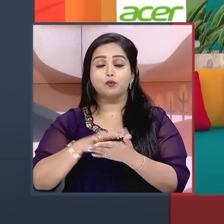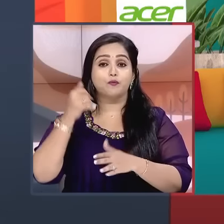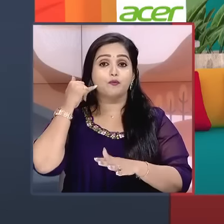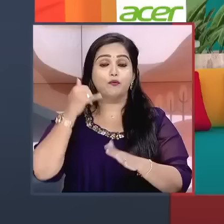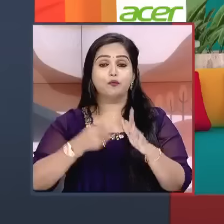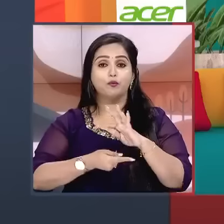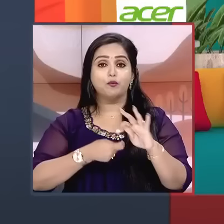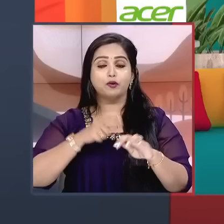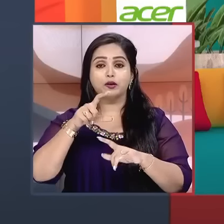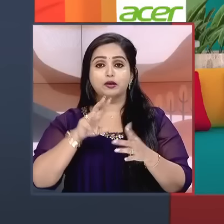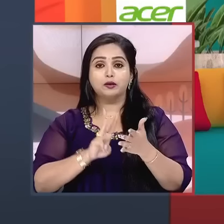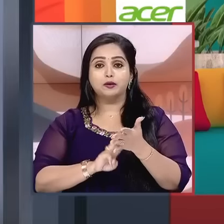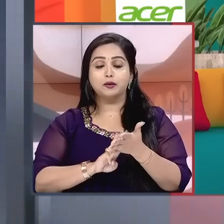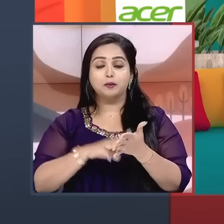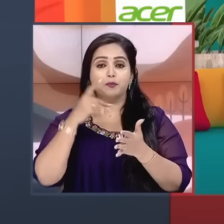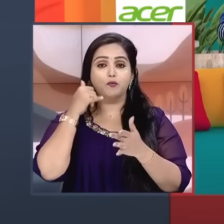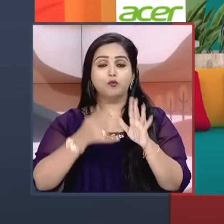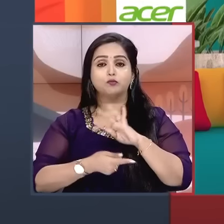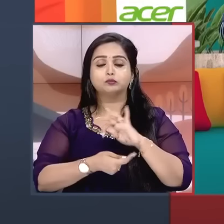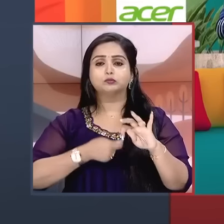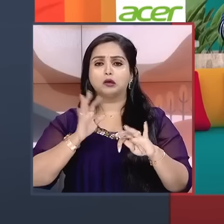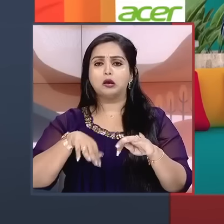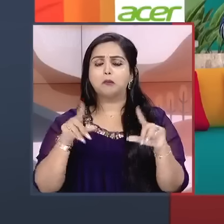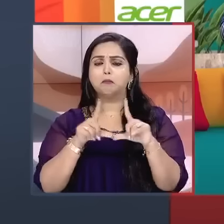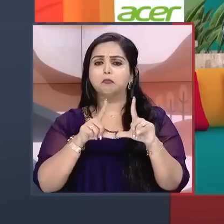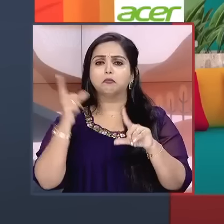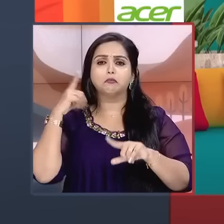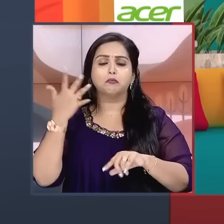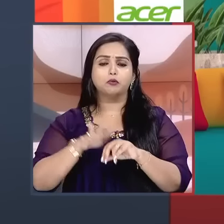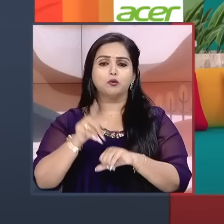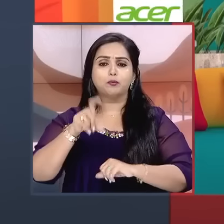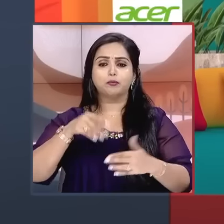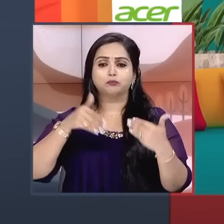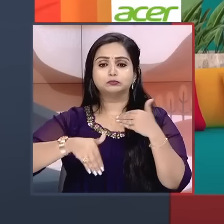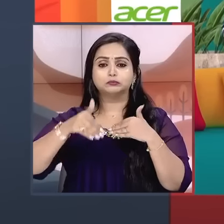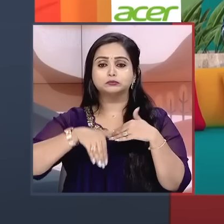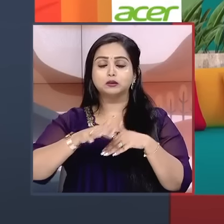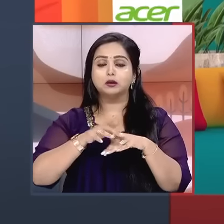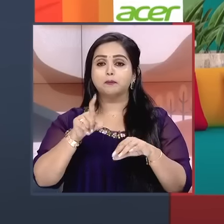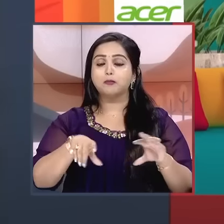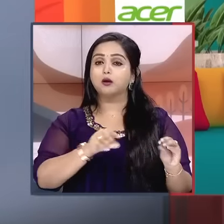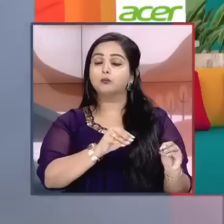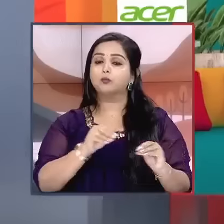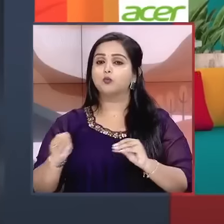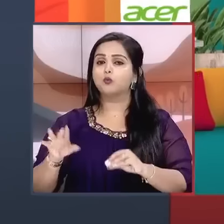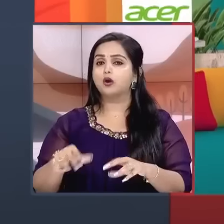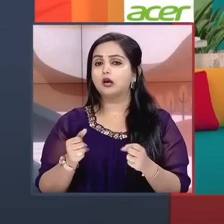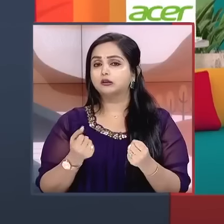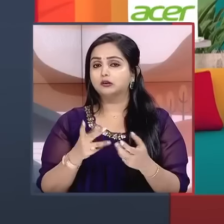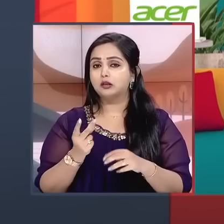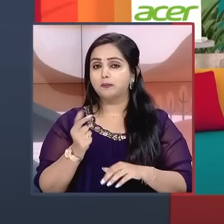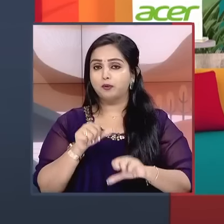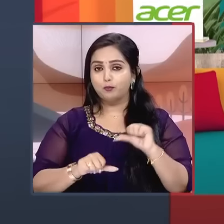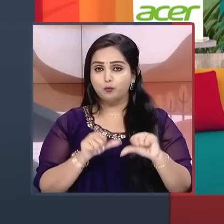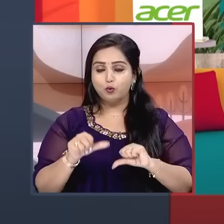ചോർത്തുന്നു, മുഖ്യമന്ത്രിയുടെ കാര്യം പോലും ഇപ്പോൾ ചൂണ്ടിക്കാട്ടുന്നുണ്ട്. ഈ രീതിയിൽ ഒരാൾ ഇങ്ങനെ മുന്നിലേക്ക് പോവുകയാണ് ഇപ്പോൾ മാറ്റി നിർത്തുന്നു എന്ന് പറയുമ്പോൾ എത്രത്തോളം വേഗത്തിൽ